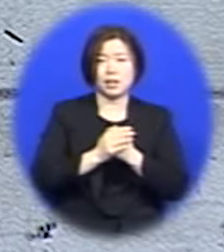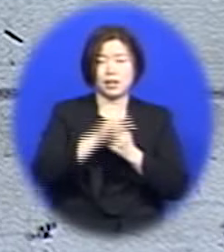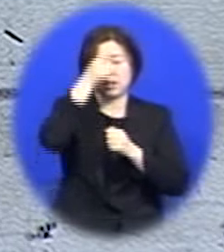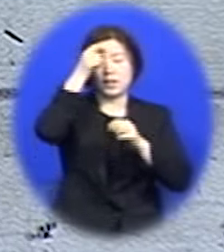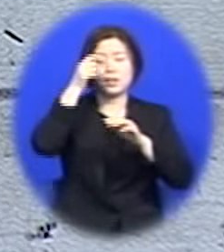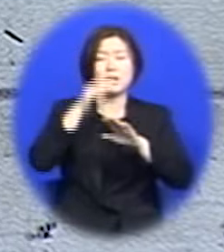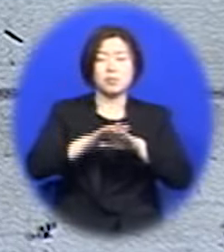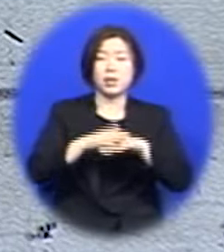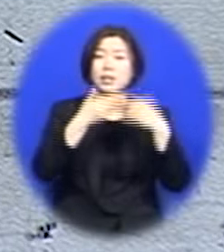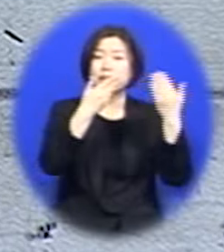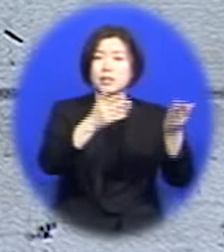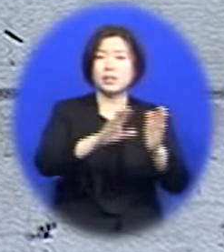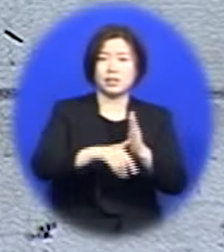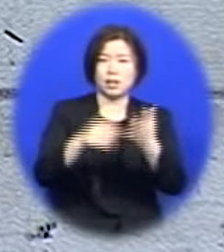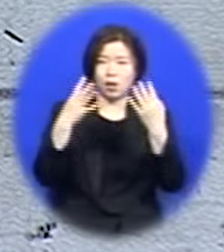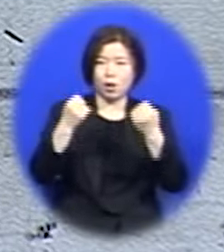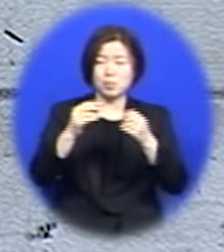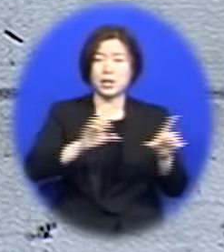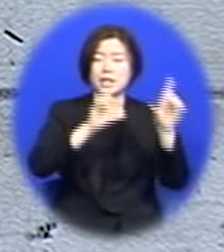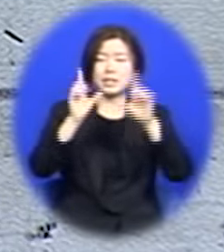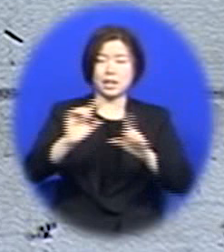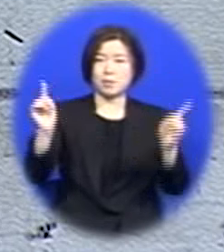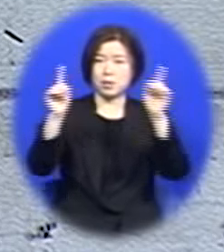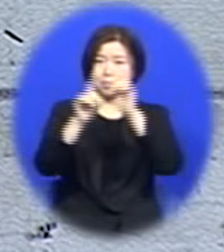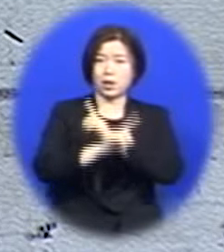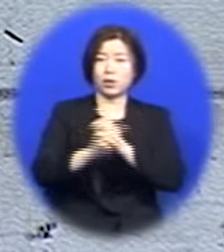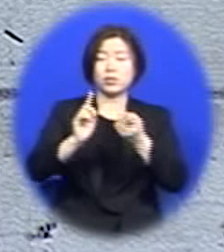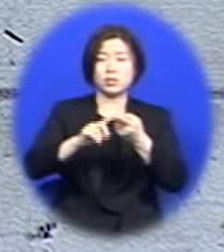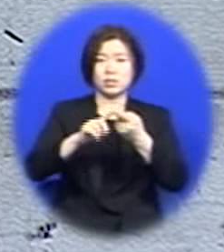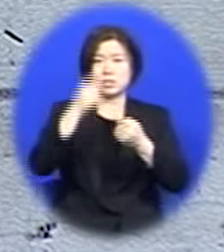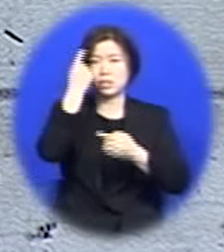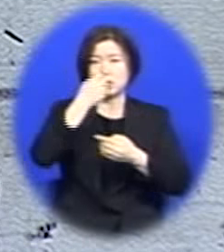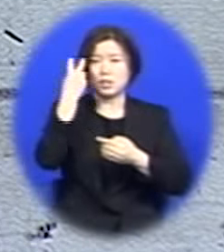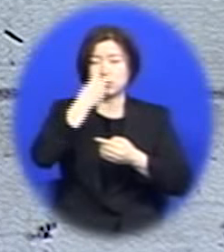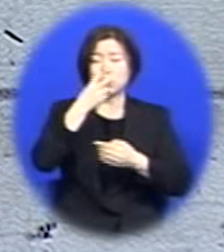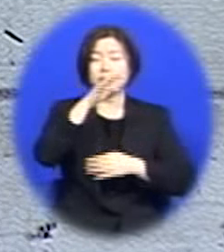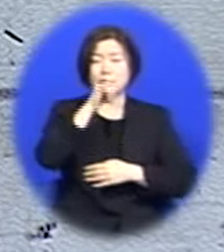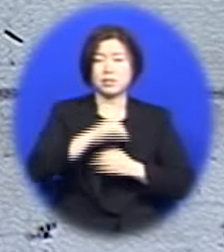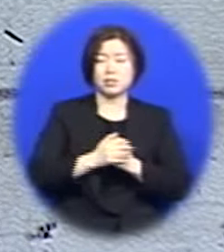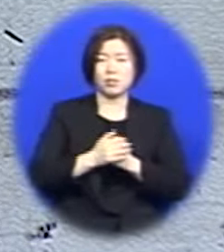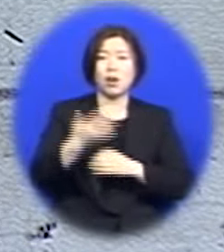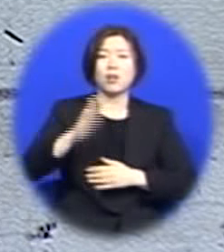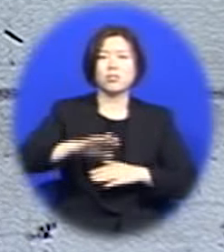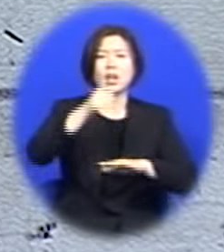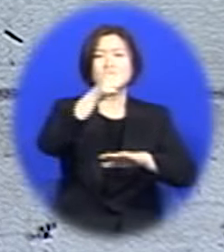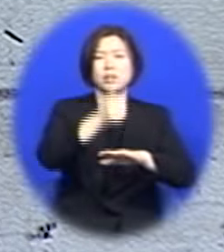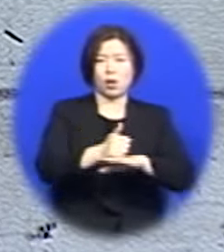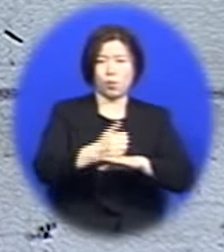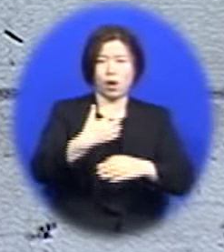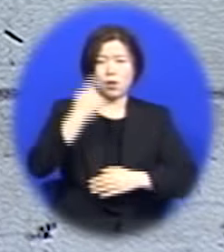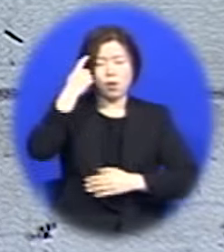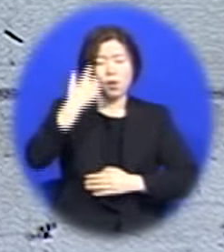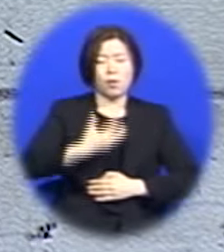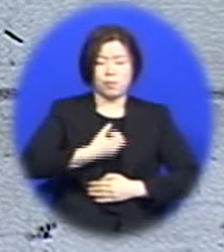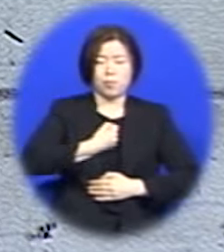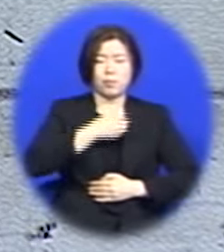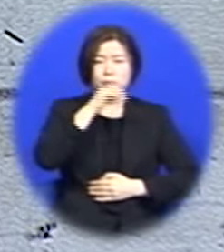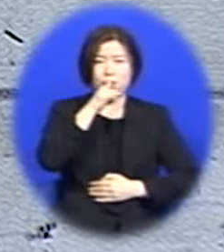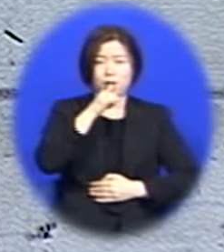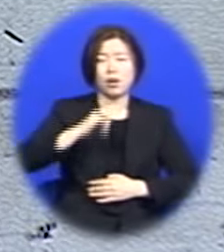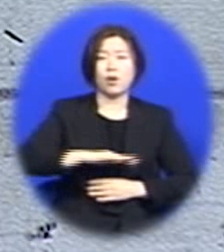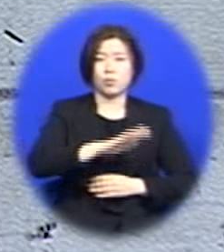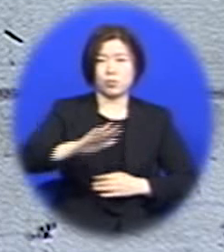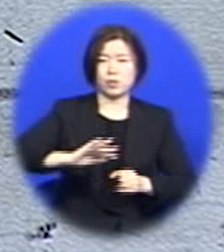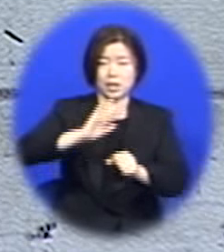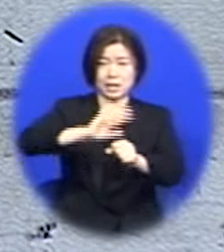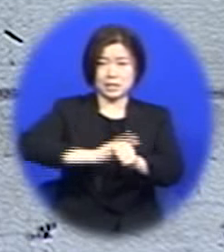그렇게 드리면서 얼마나 삶이 변화되었는지. 그런데 그 결과가 충격적입니다. 우리가